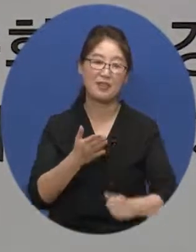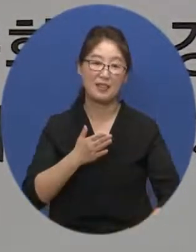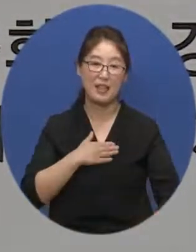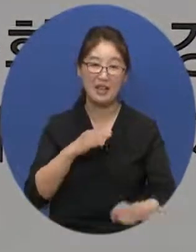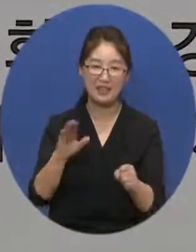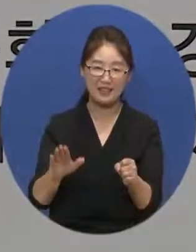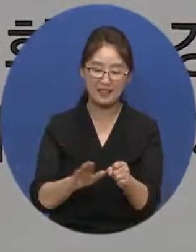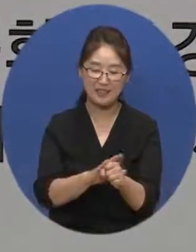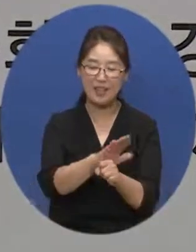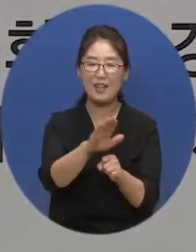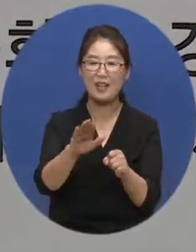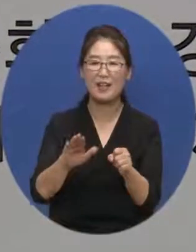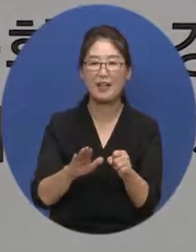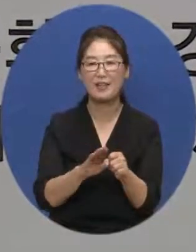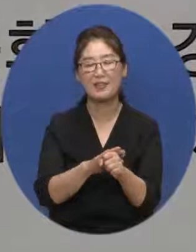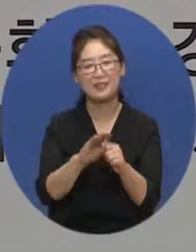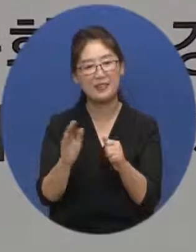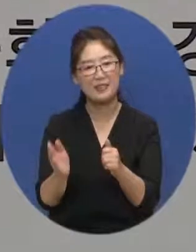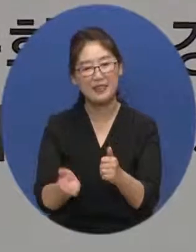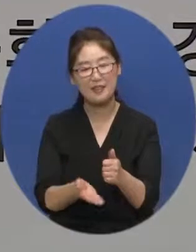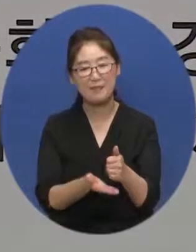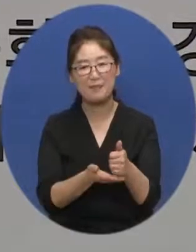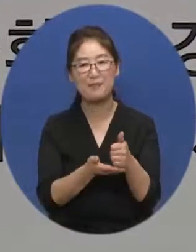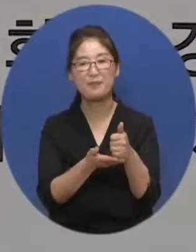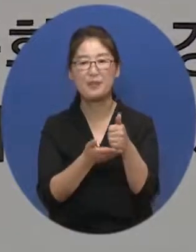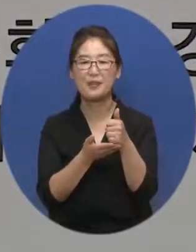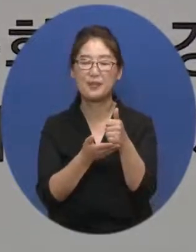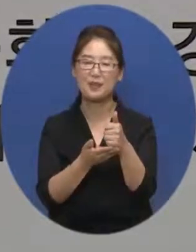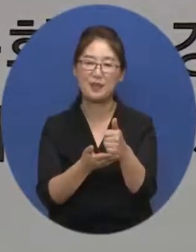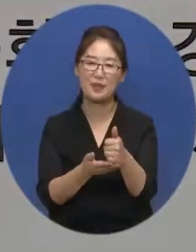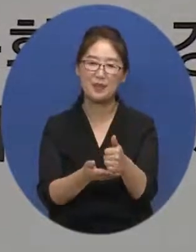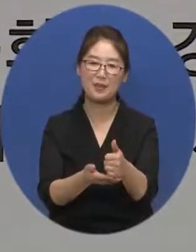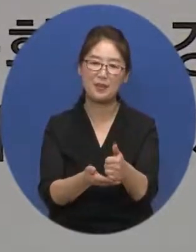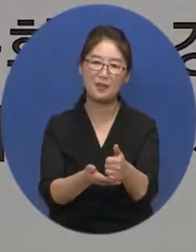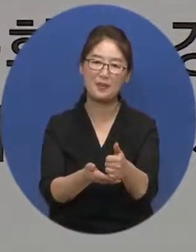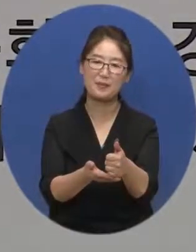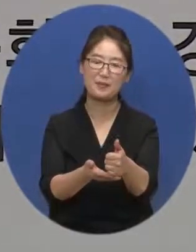내가 사랑하는 님이여